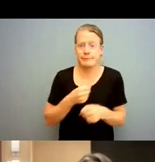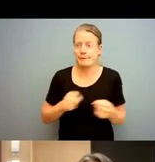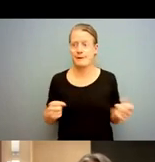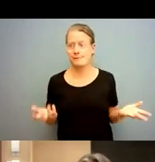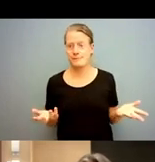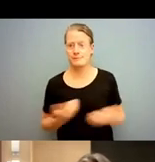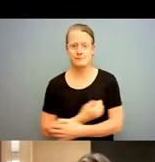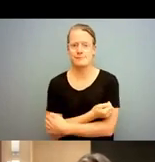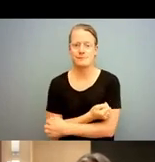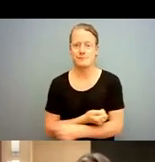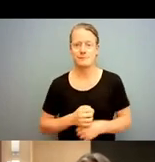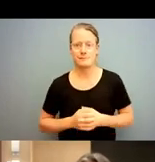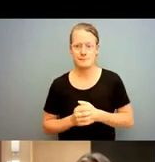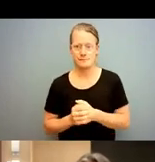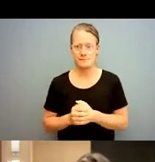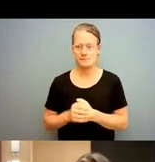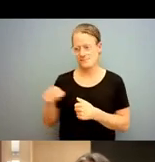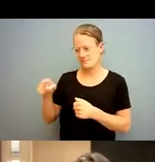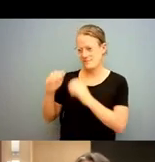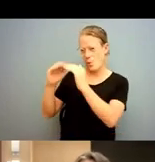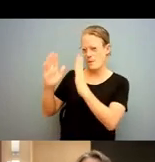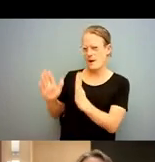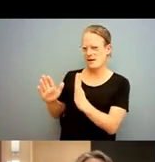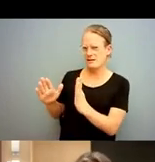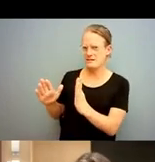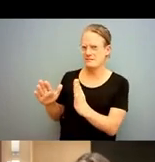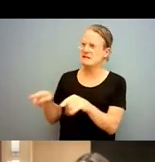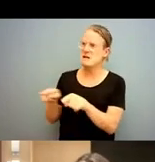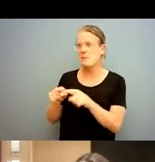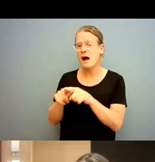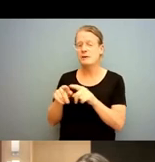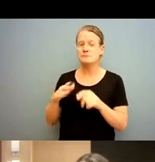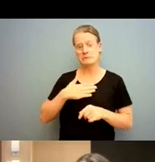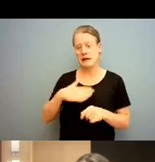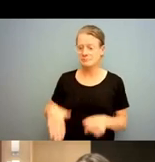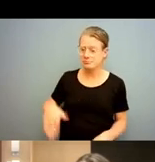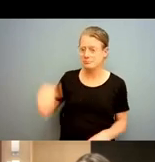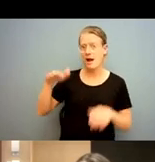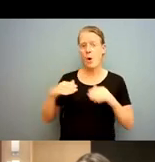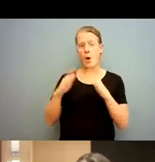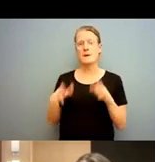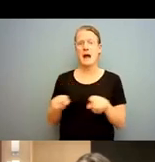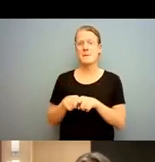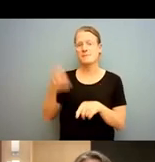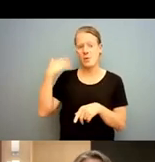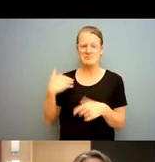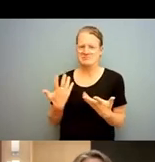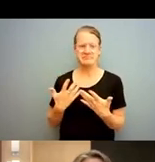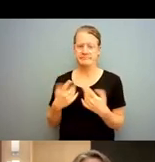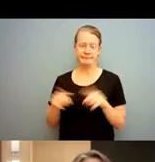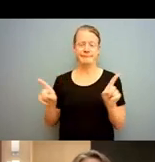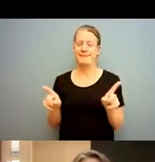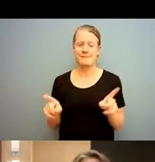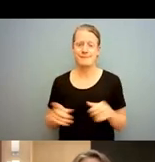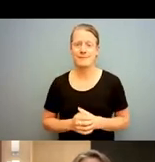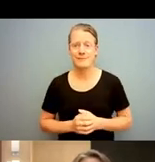Ja suongai pirra, musiikka tollojuvon hui tehaladjan ja äntäli min kuovlus. De